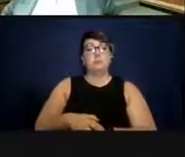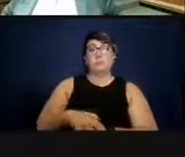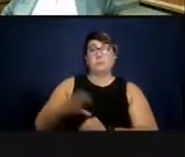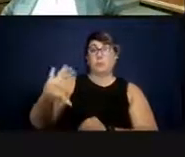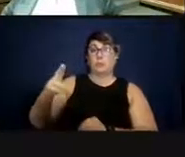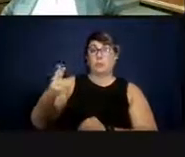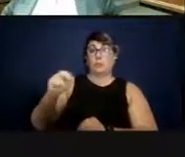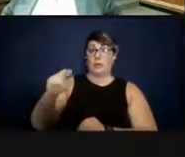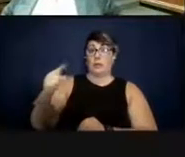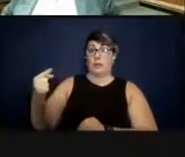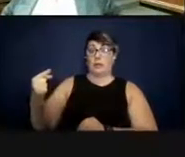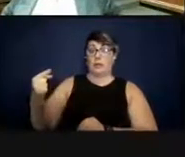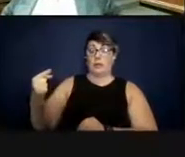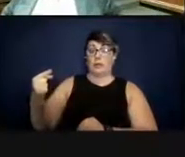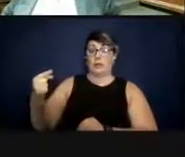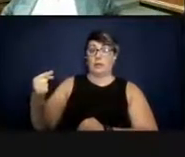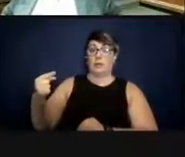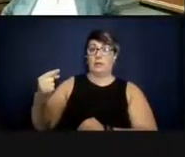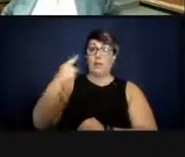James Craig?